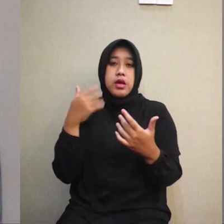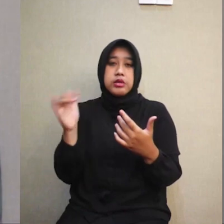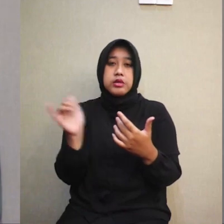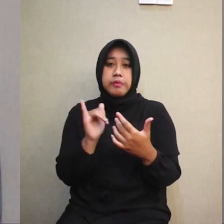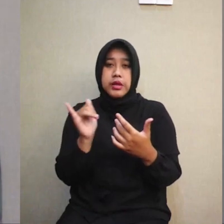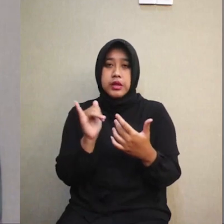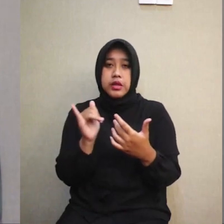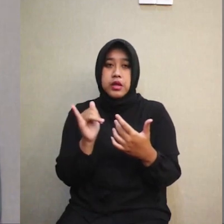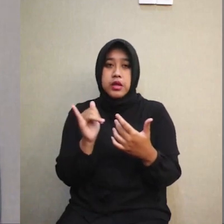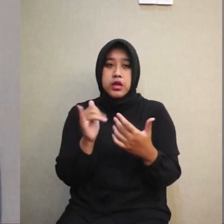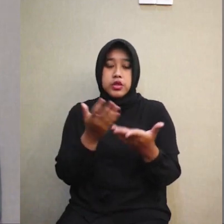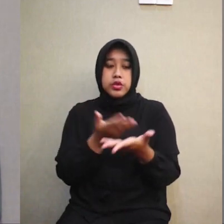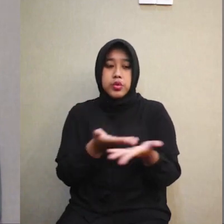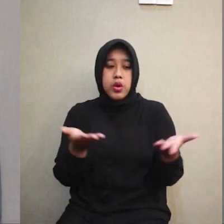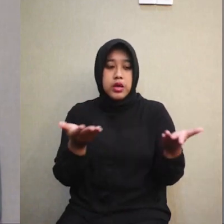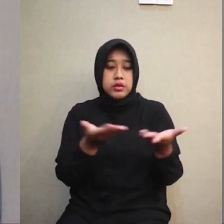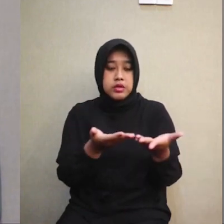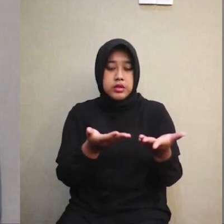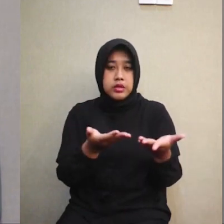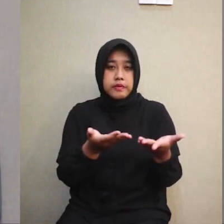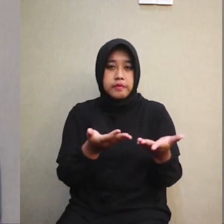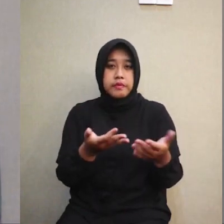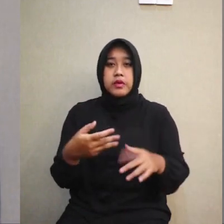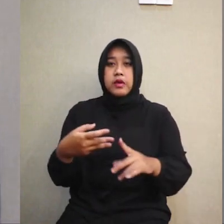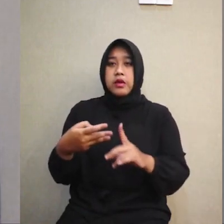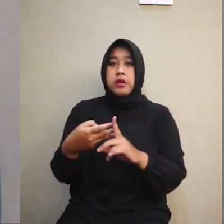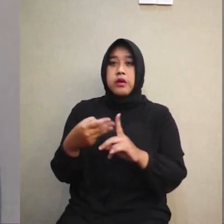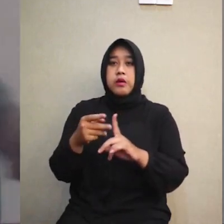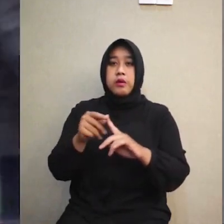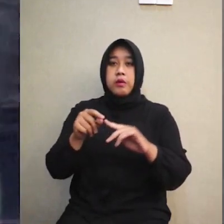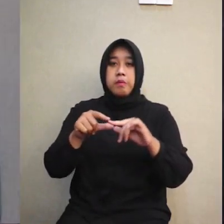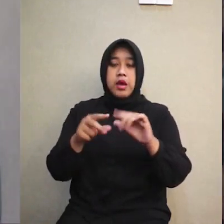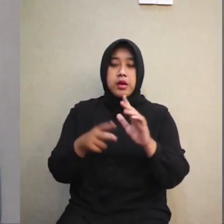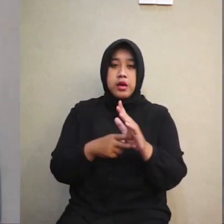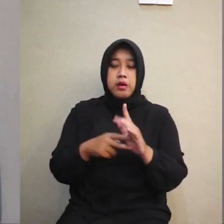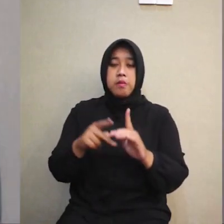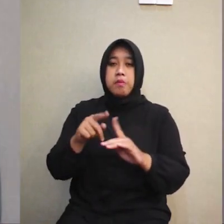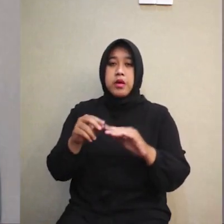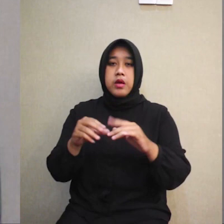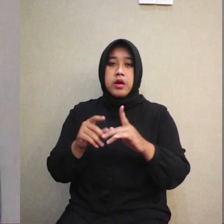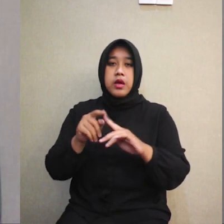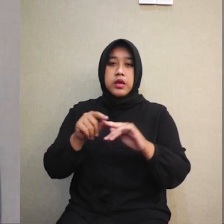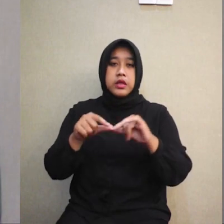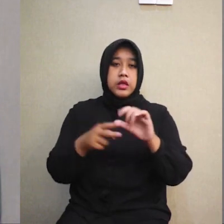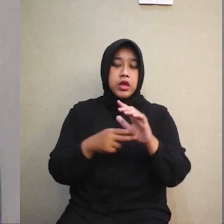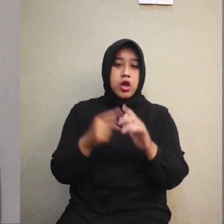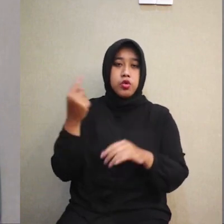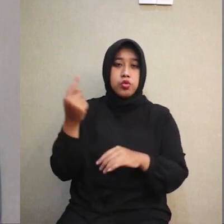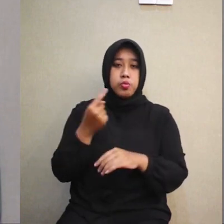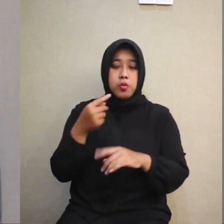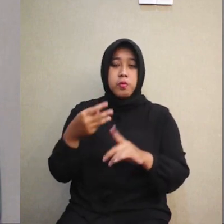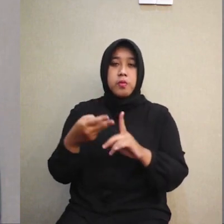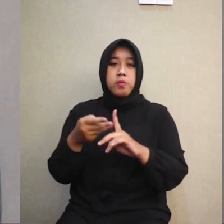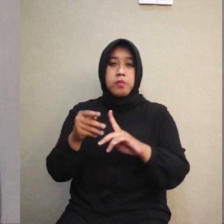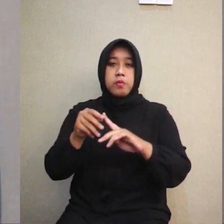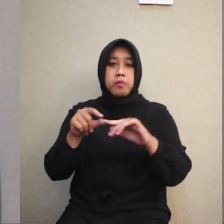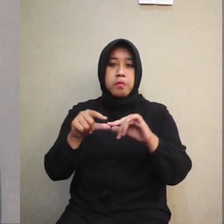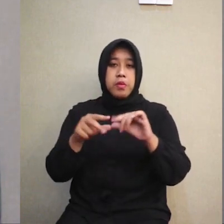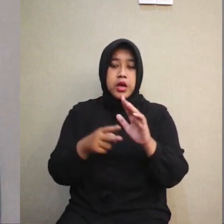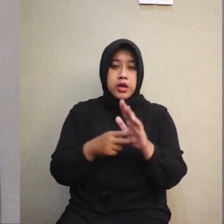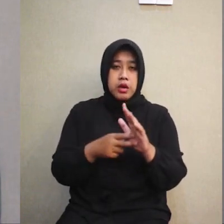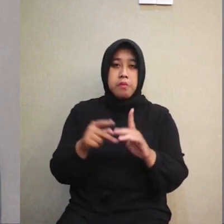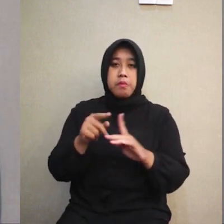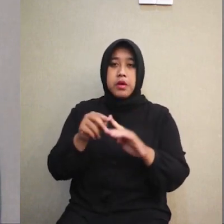pada badan peradilan umum badan peradilan agama badan Peradilan